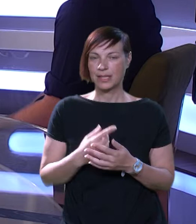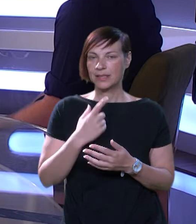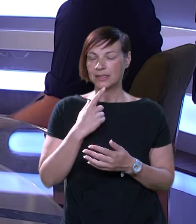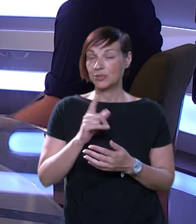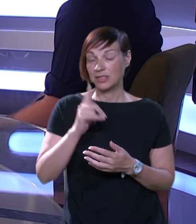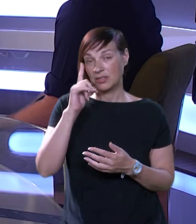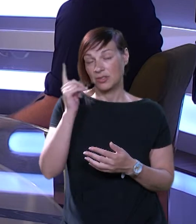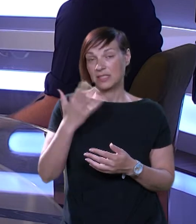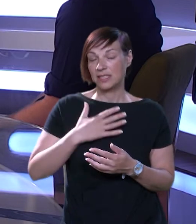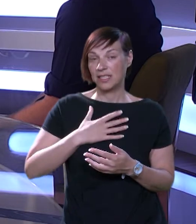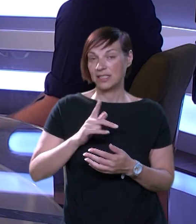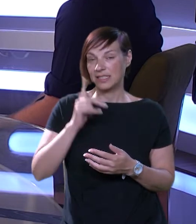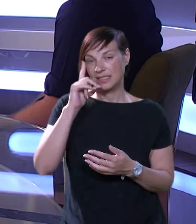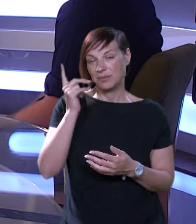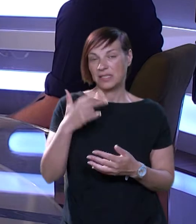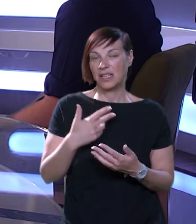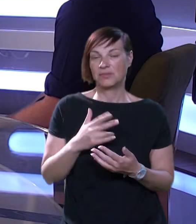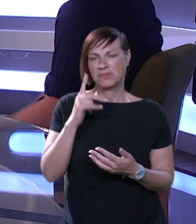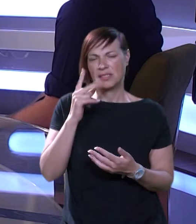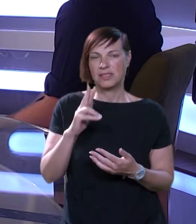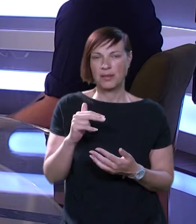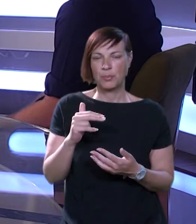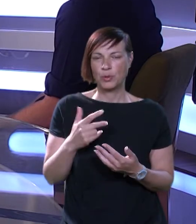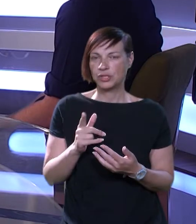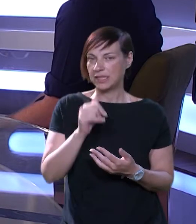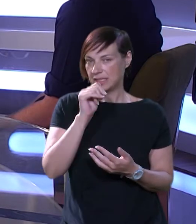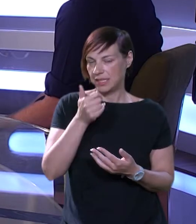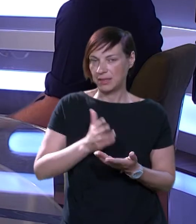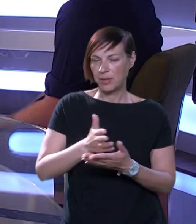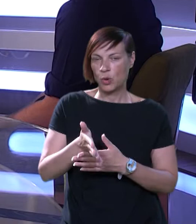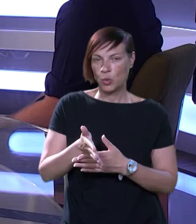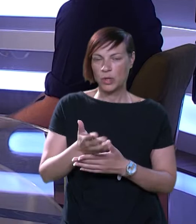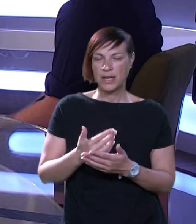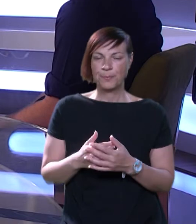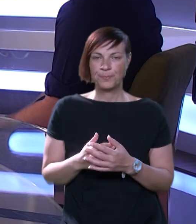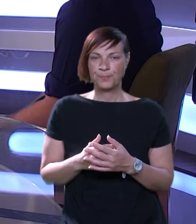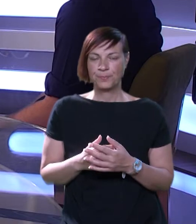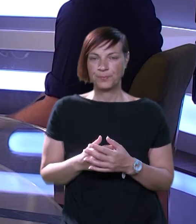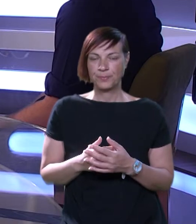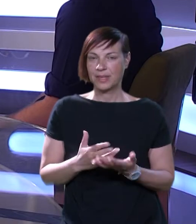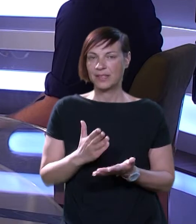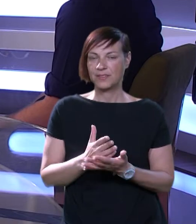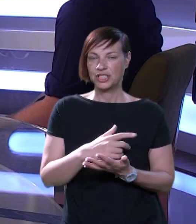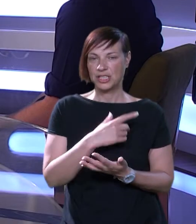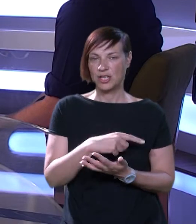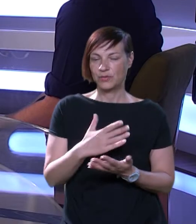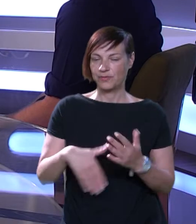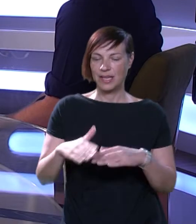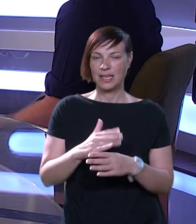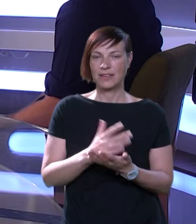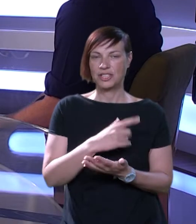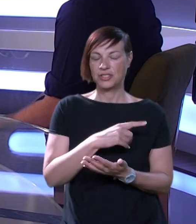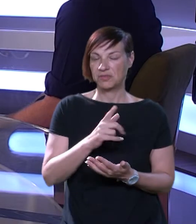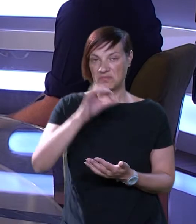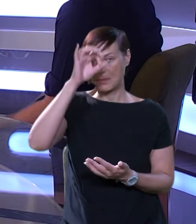za kojeg niko ne zna. Ja uopće nisam znala. Znala sam da on postoji, nisam nikad bila tamo. I većina ljudi, velika